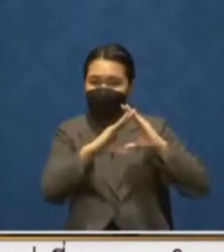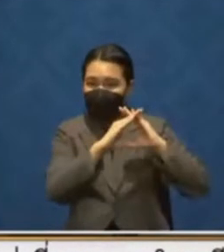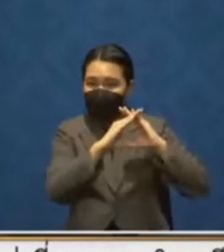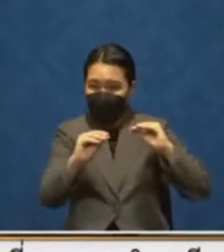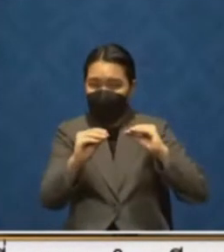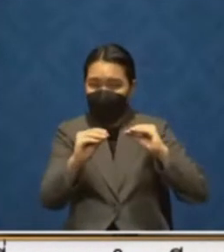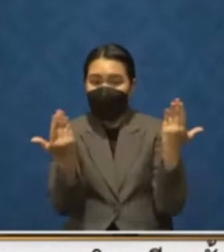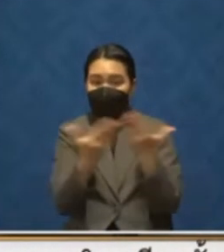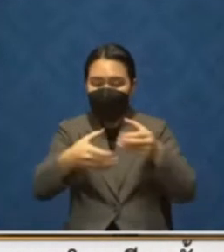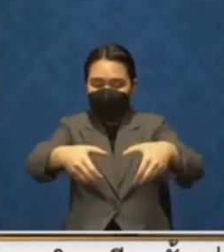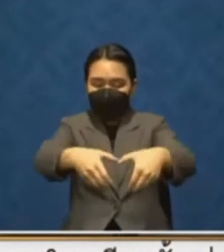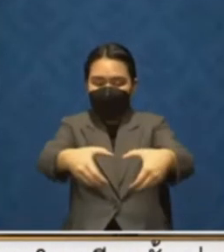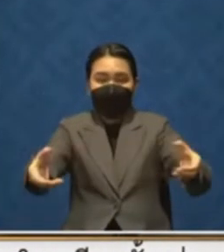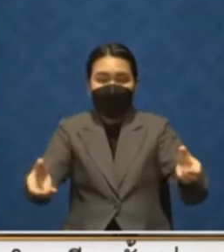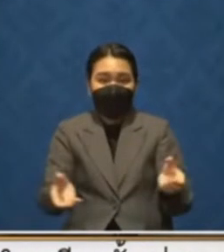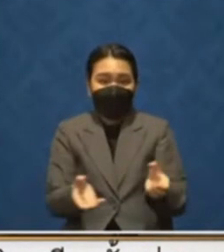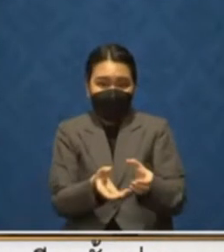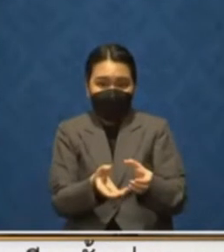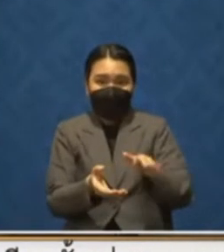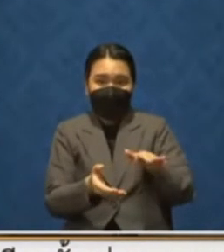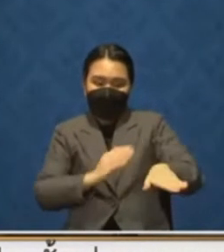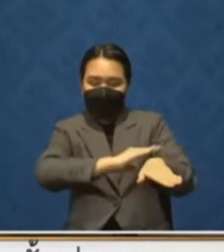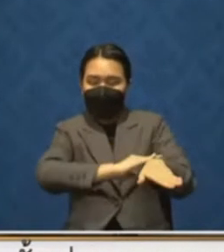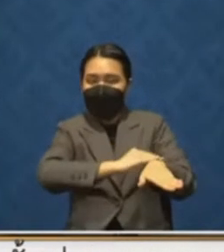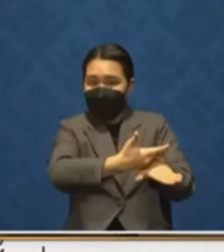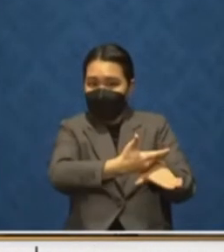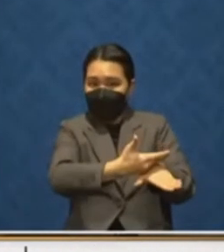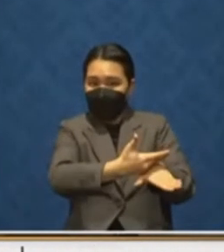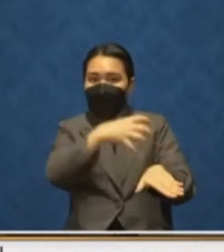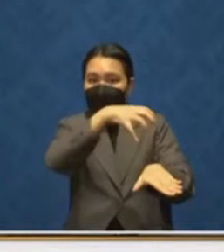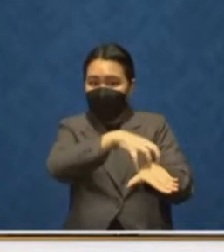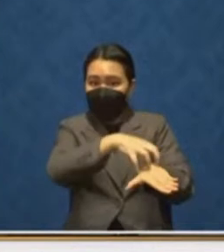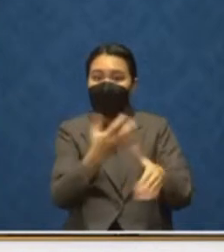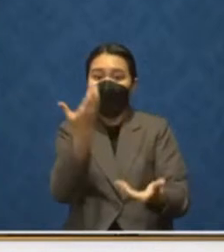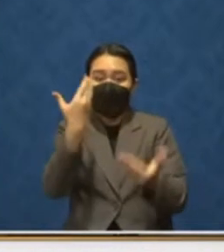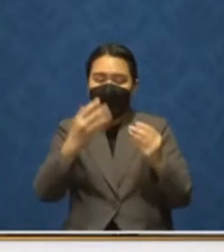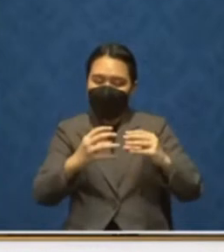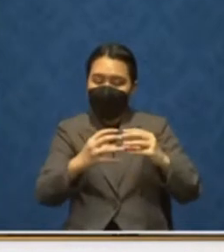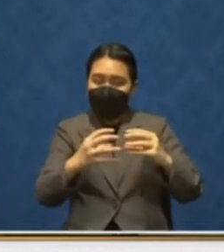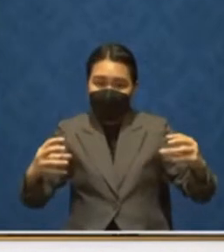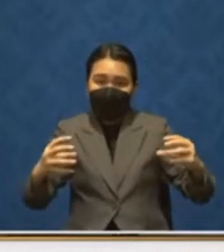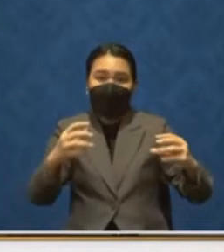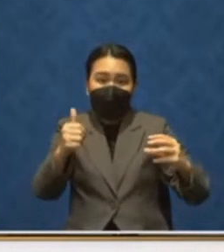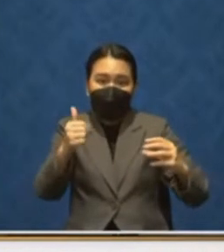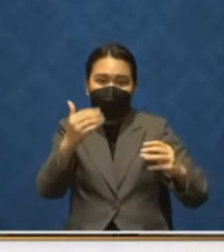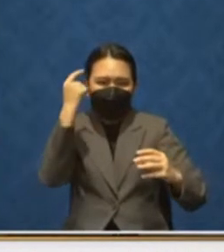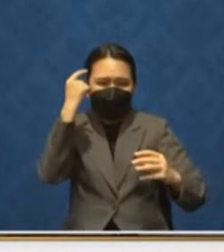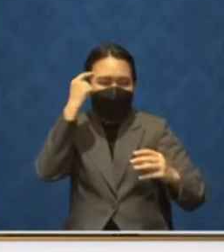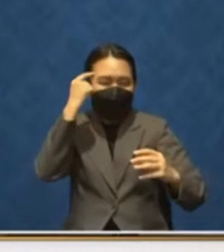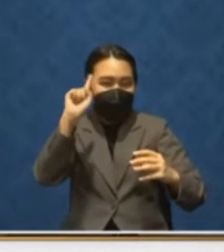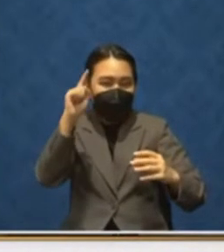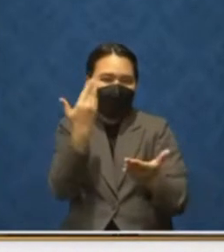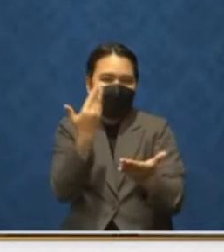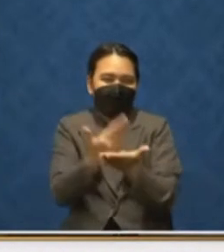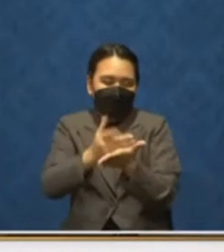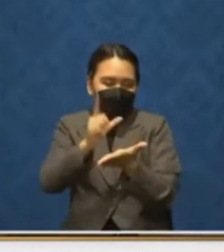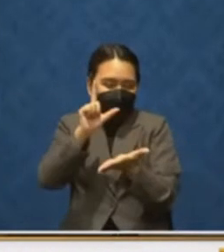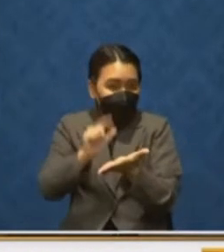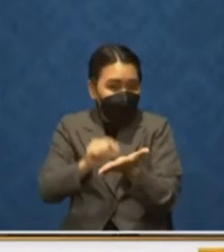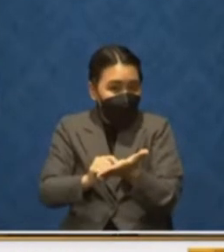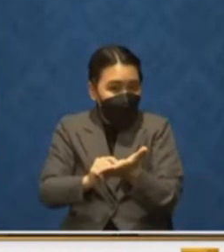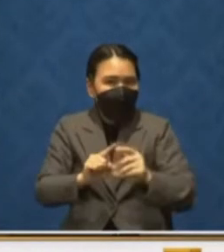อยู่ตรงท้ายรถบ้านถังแคปซูลบ้านเพราะหวังว่าราคามันจะถูกแต่ปรากฏ